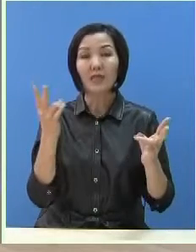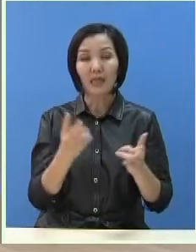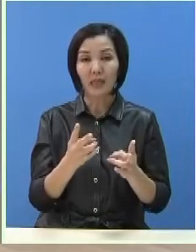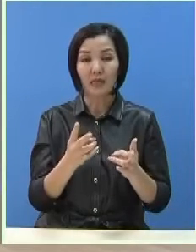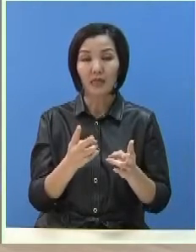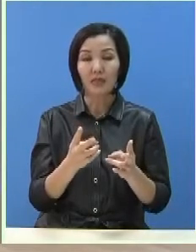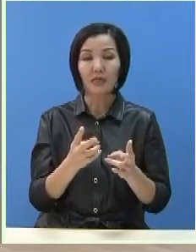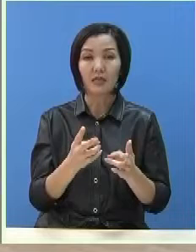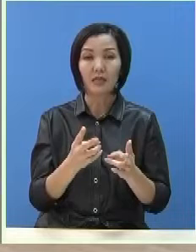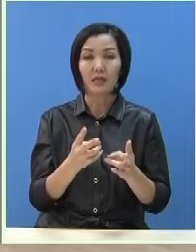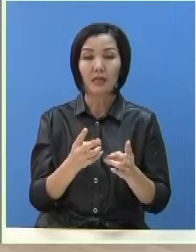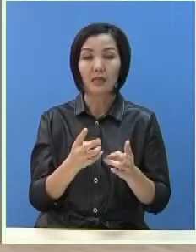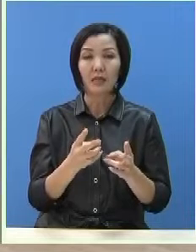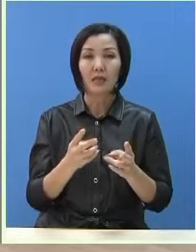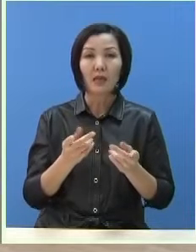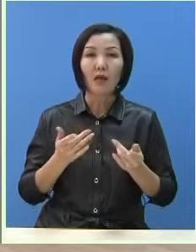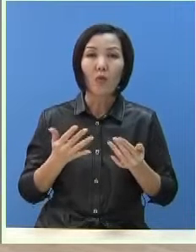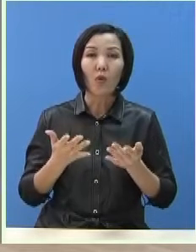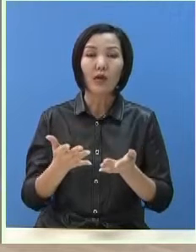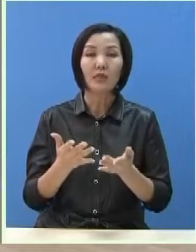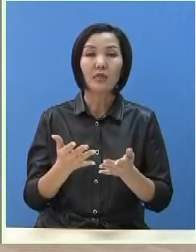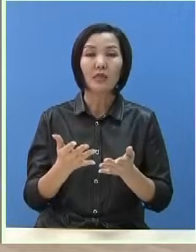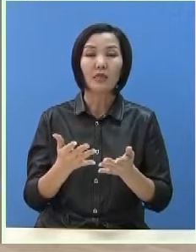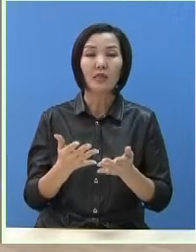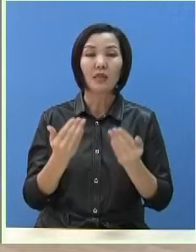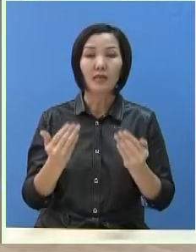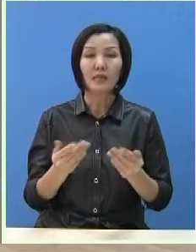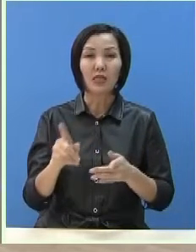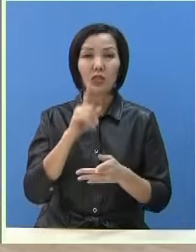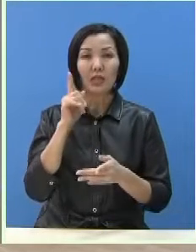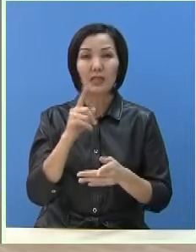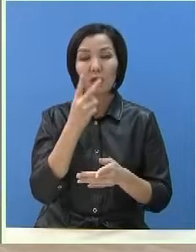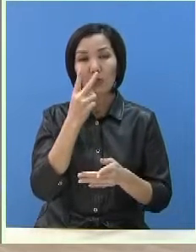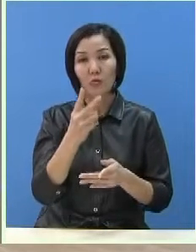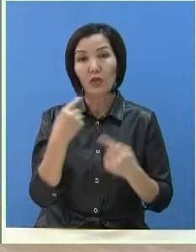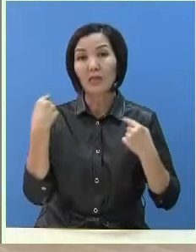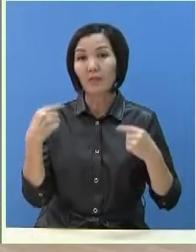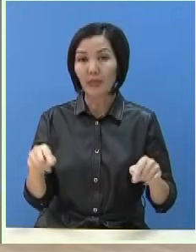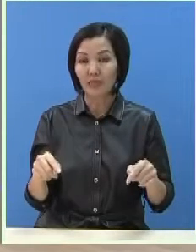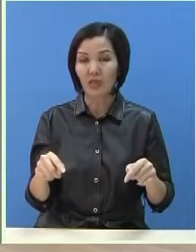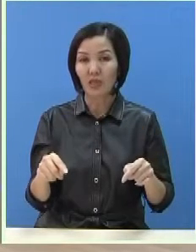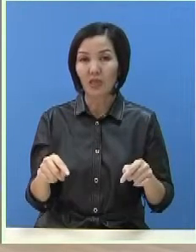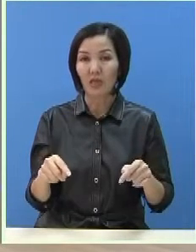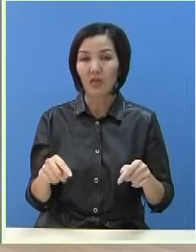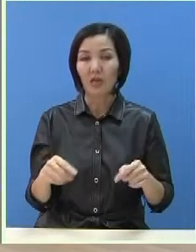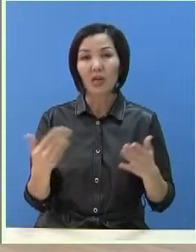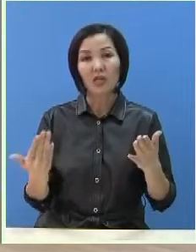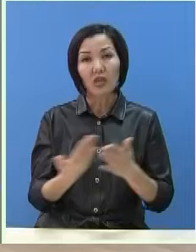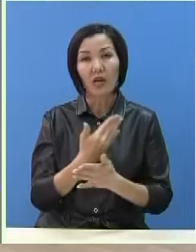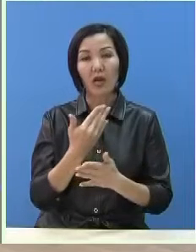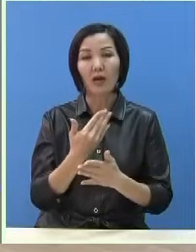та заманның талабына сай неғұрлым жастардың көзқарасы басқаша қой, жаңаша